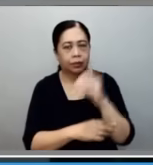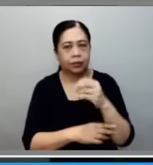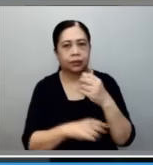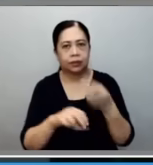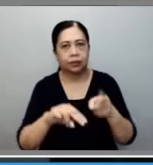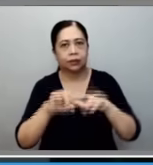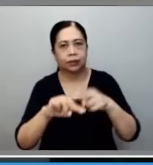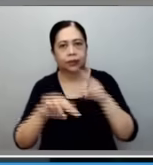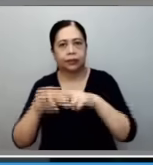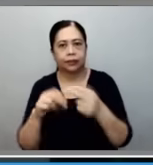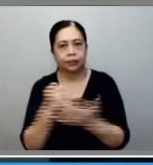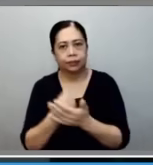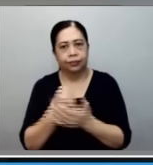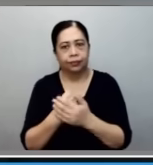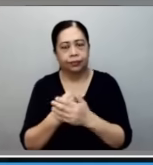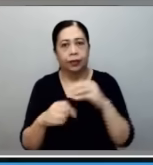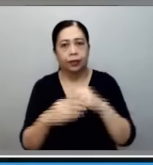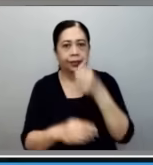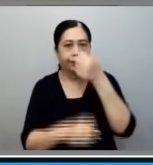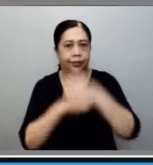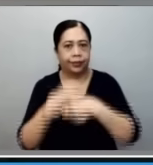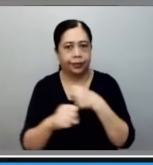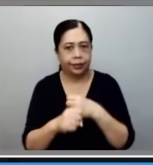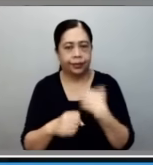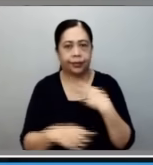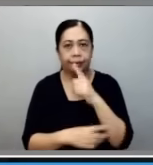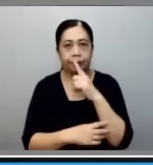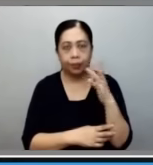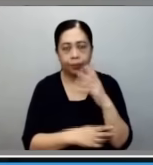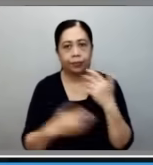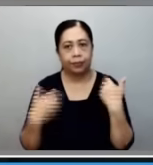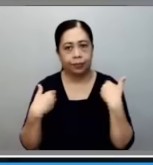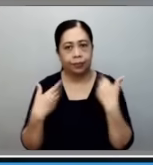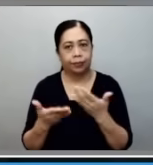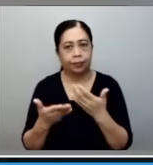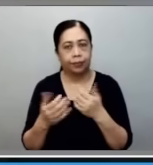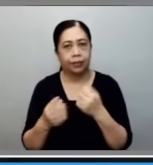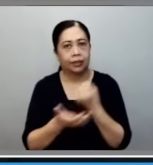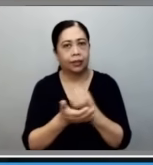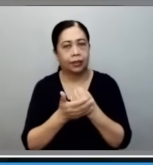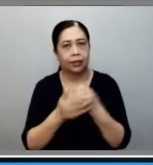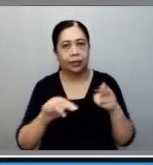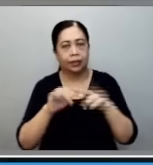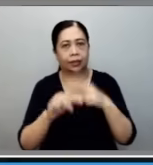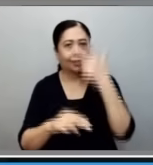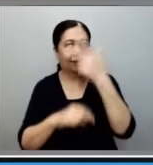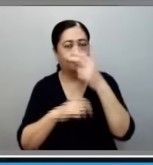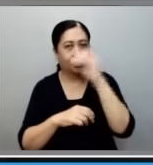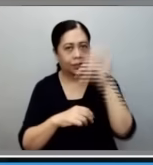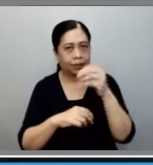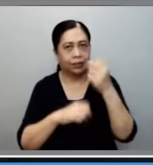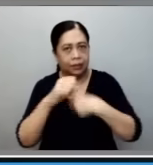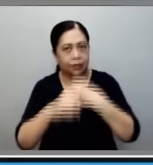sahod sa loob ng 10 taon. May garantisado na po tayong salary increase na 3% per year.